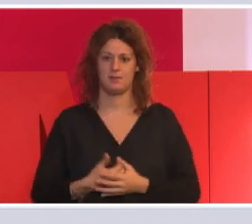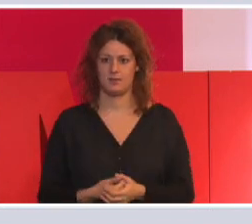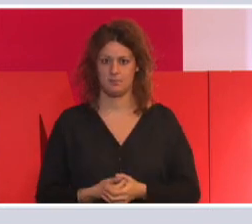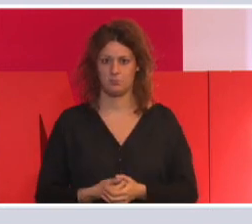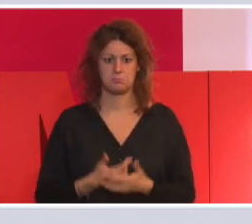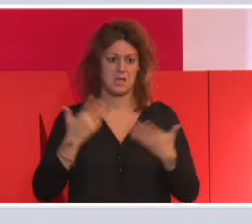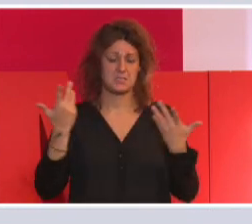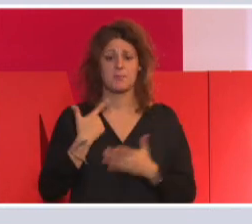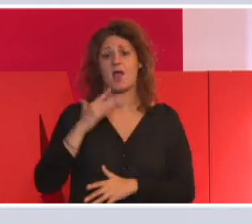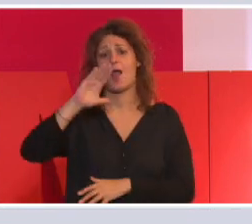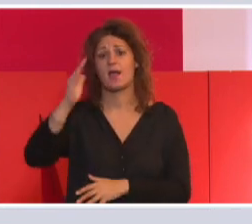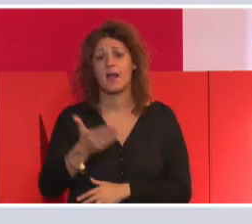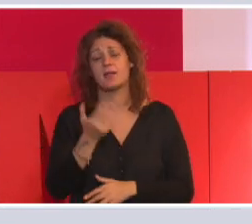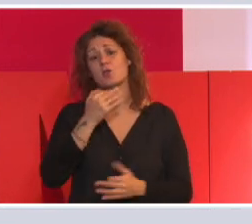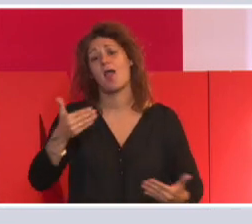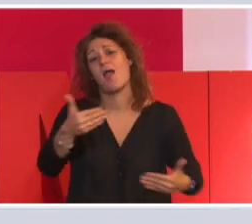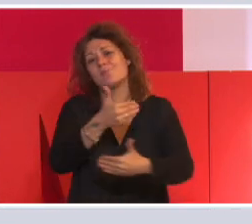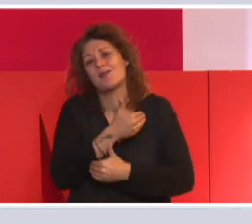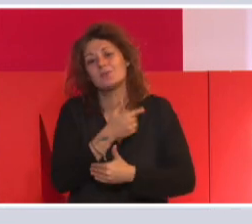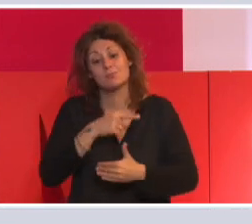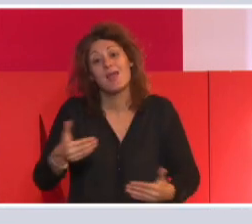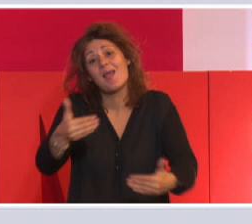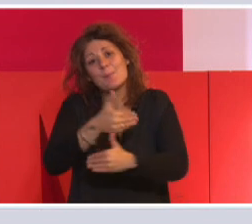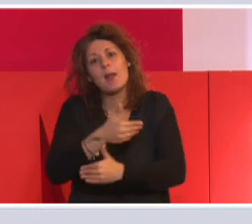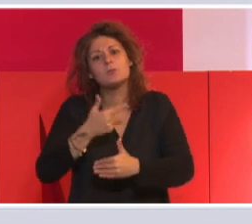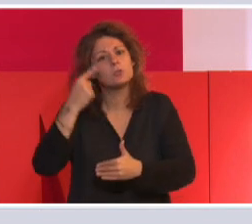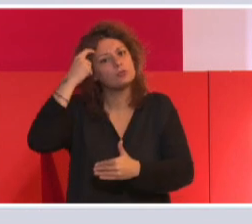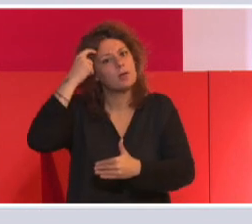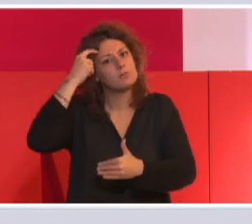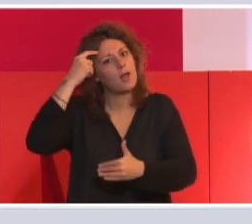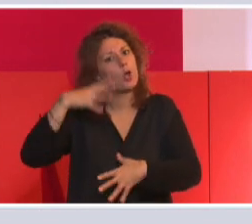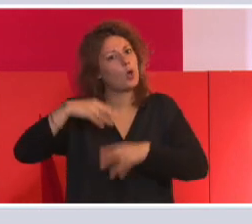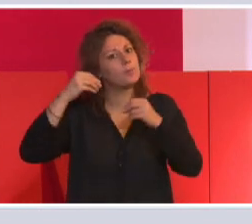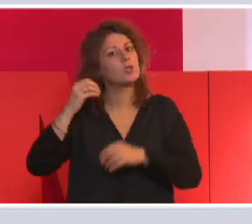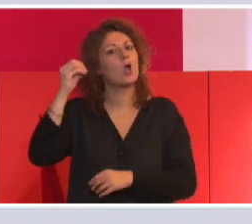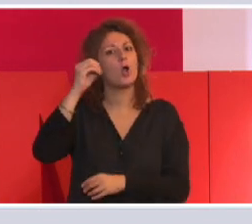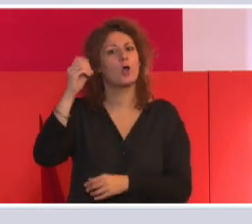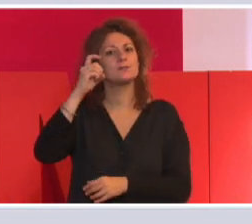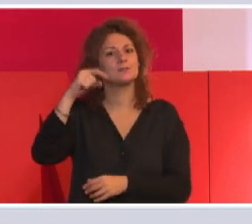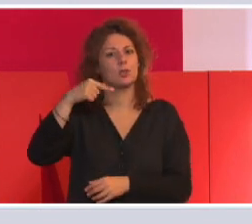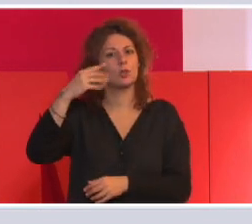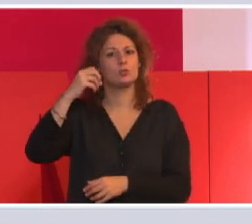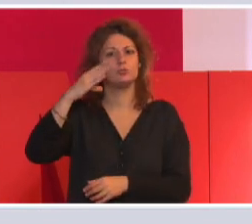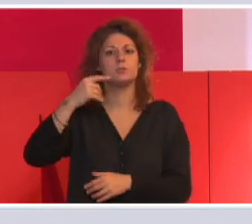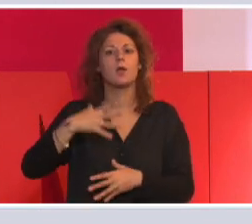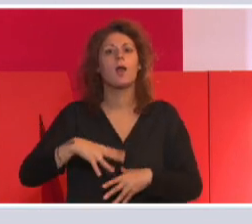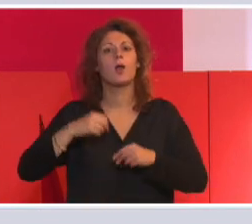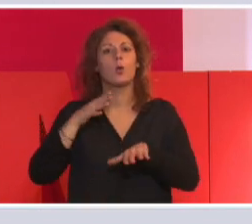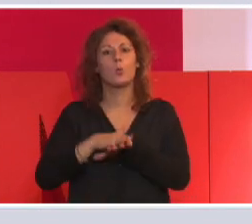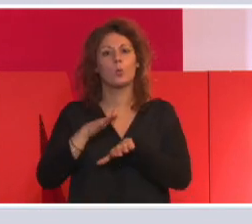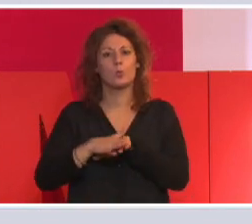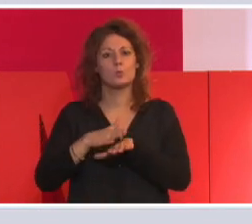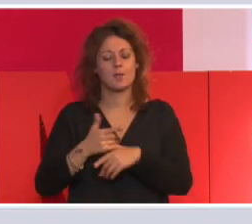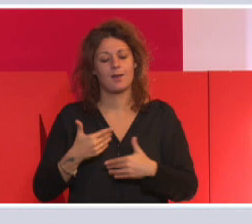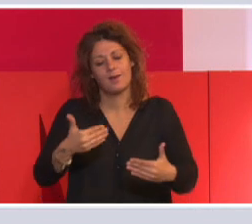di abbracciare una persona rilascio sito cina e permette effettivamente questa relazione di attaccamento di fiducia tra